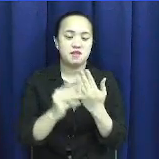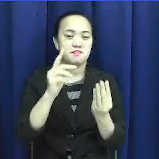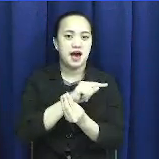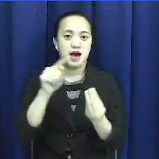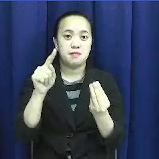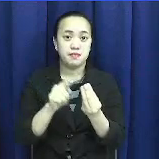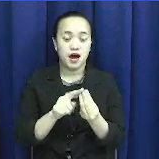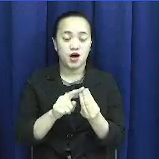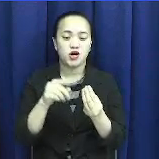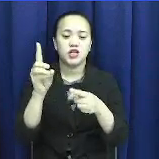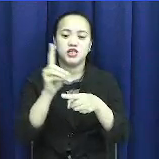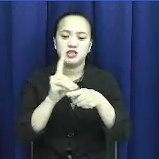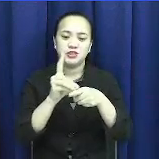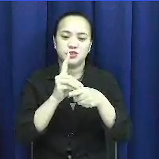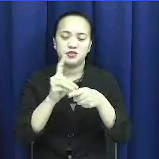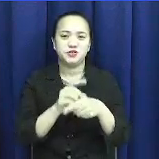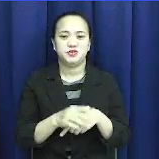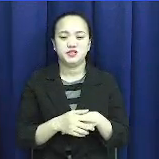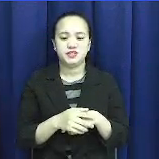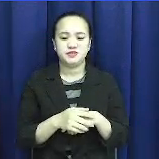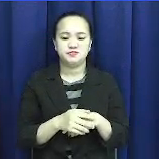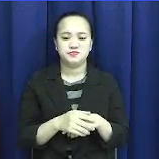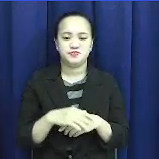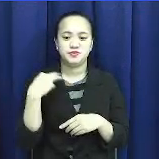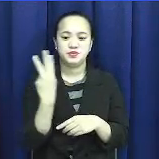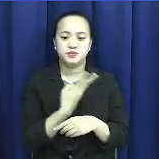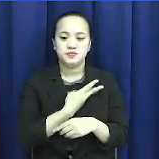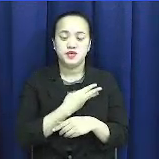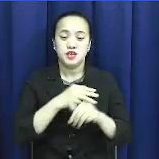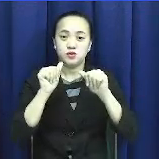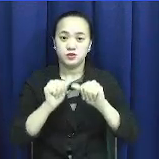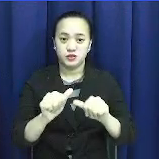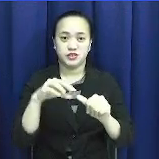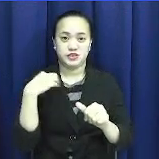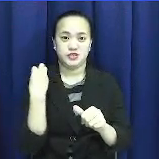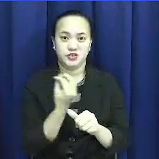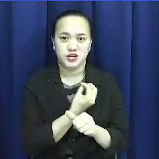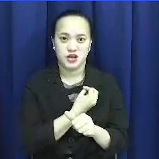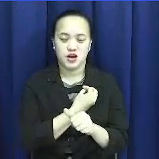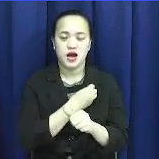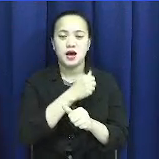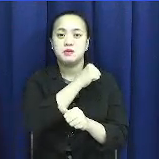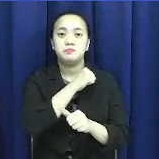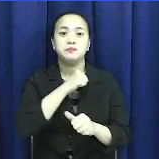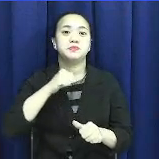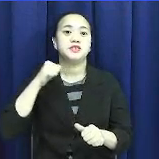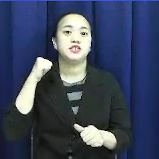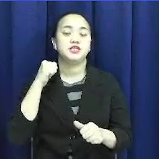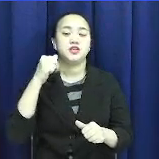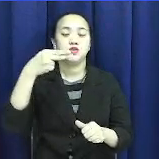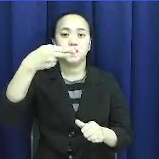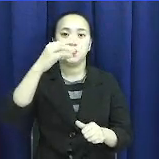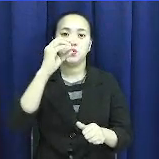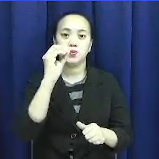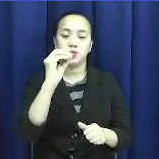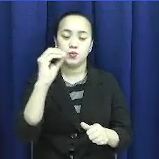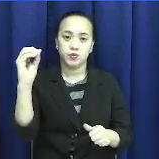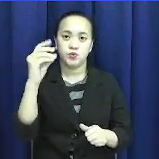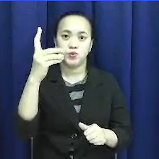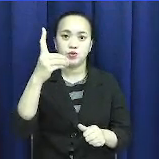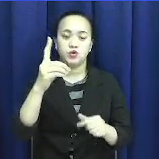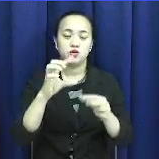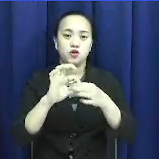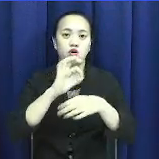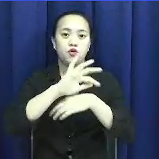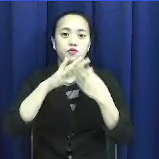po ay pagpapatuloy po natin yung atin pong pag-aaral patungkol po sa priesthood of all believers. Maraming salamat po sa Panginoon na muli